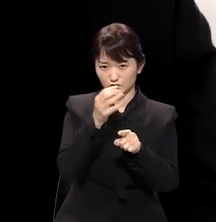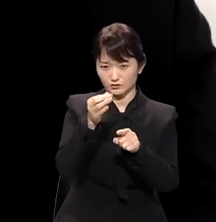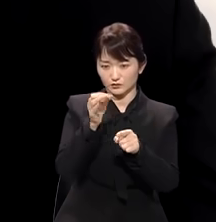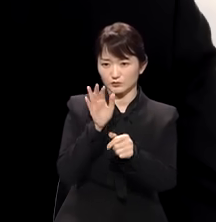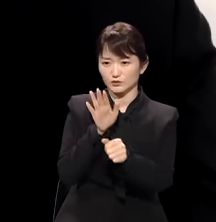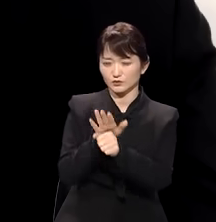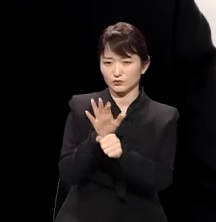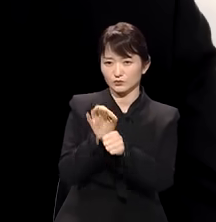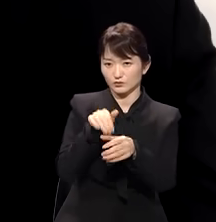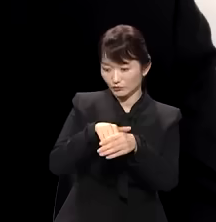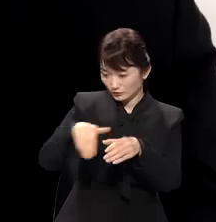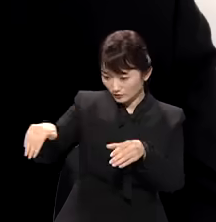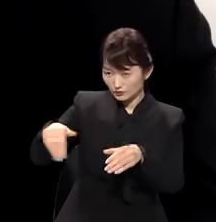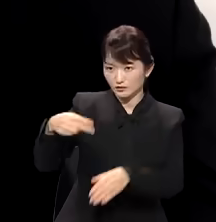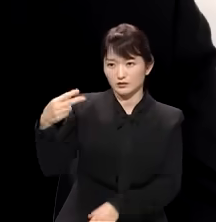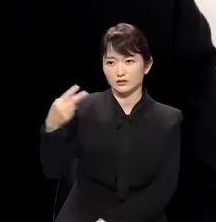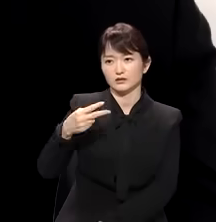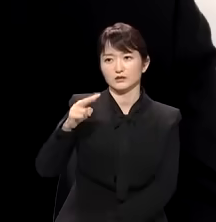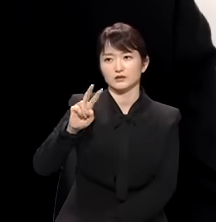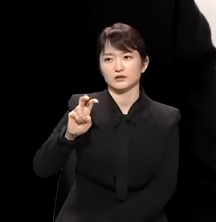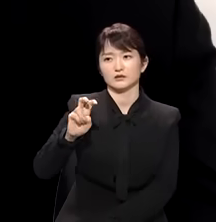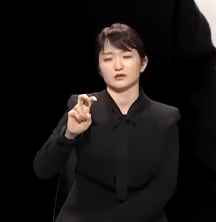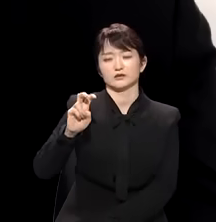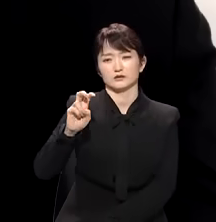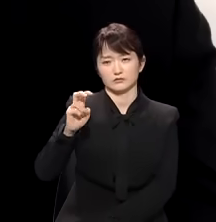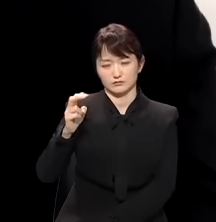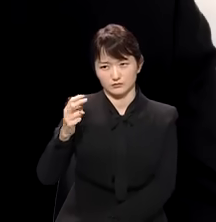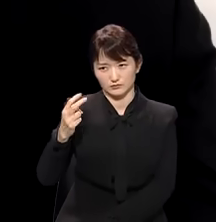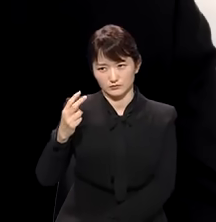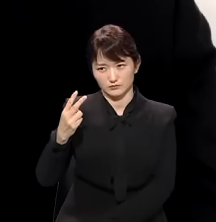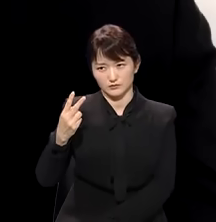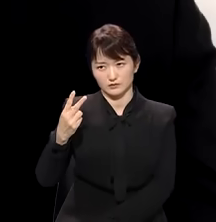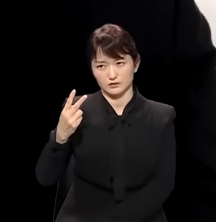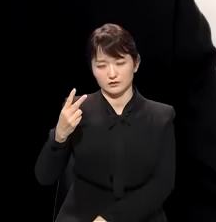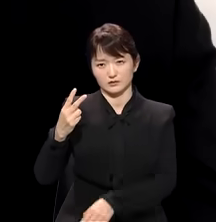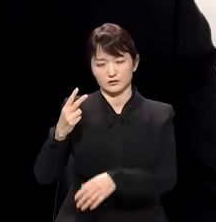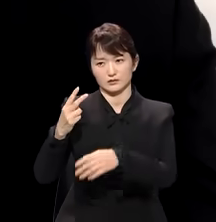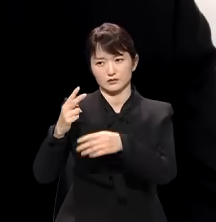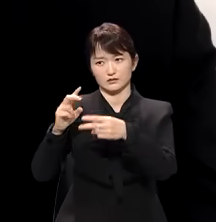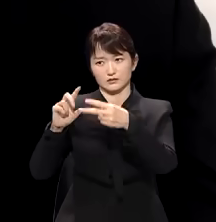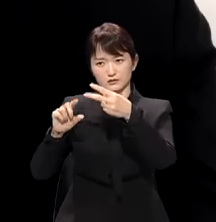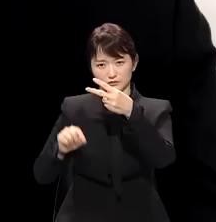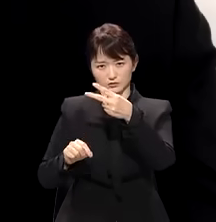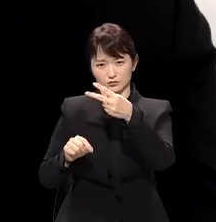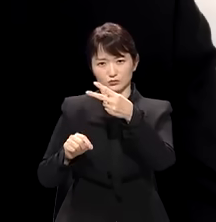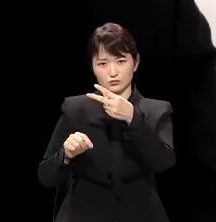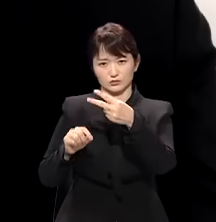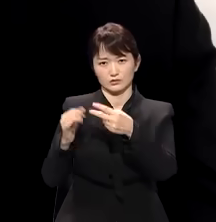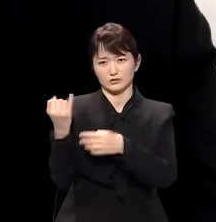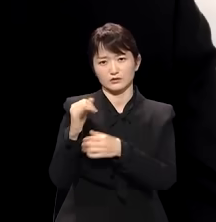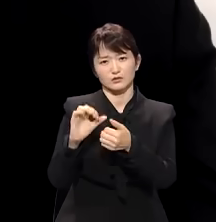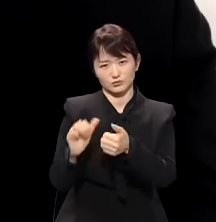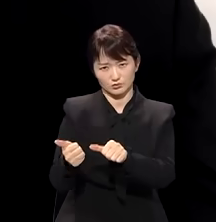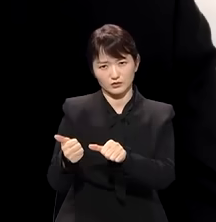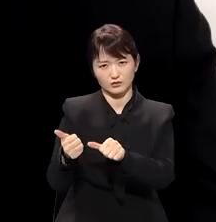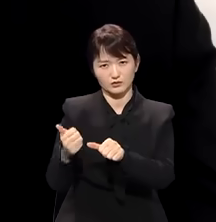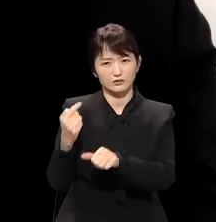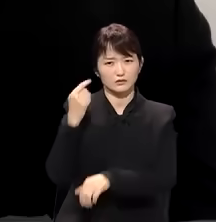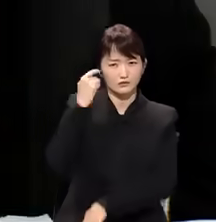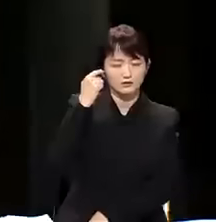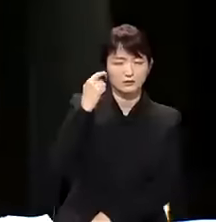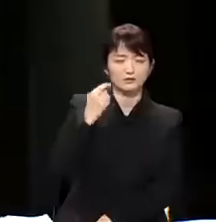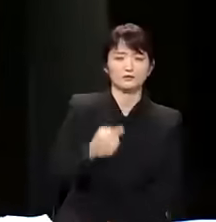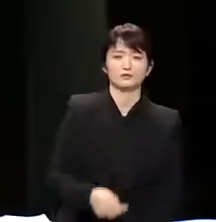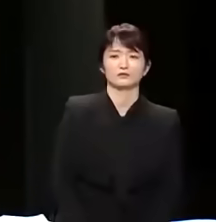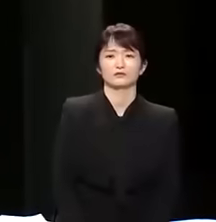불구하고 2022년 2월이 40대 여성이 결국 사망했다는 메시지를 받게 된 겁니다 야